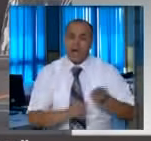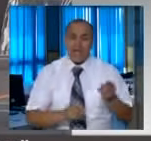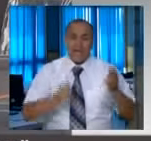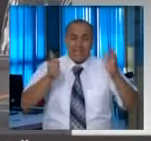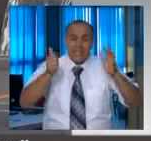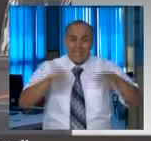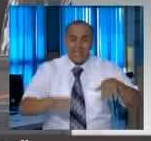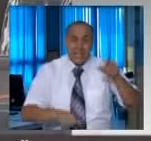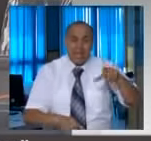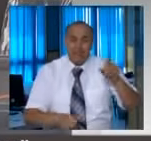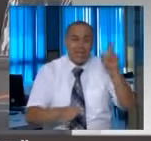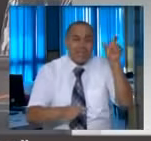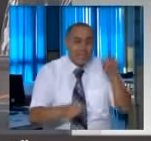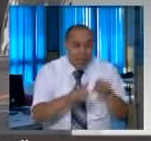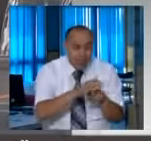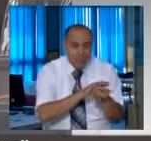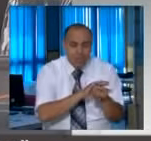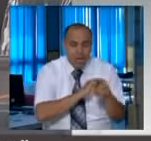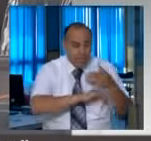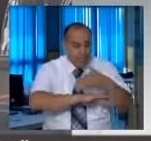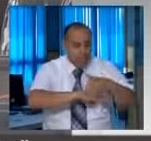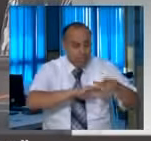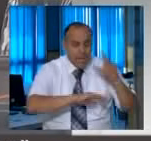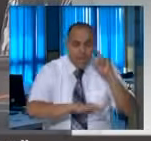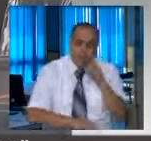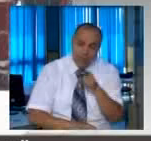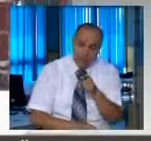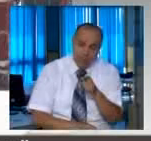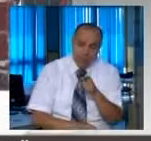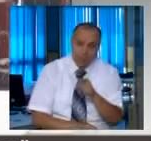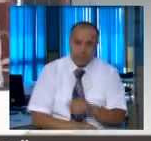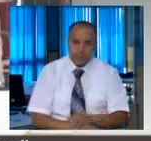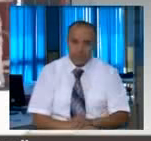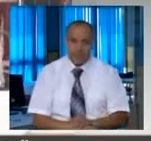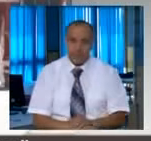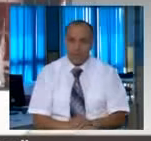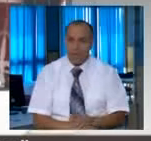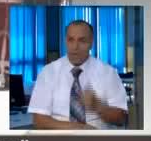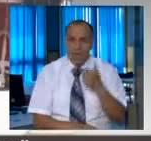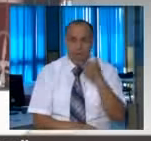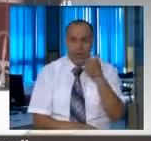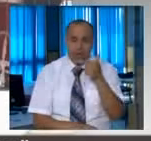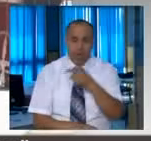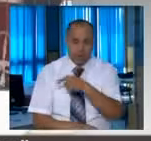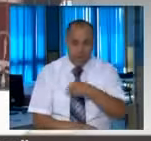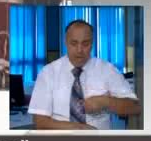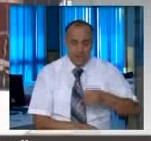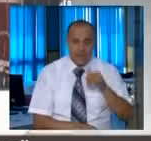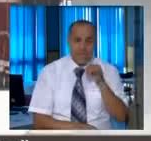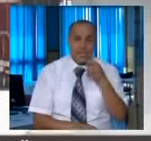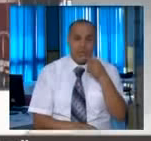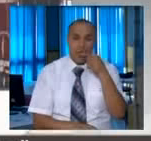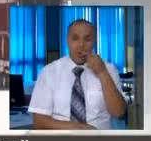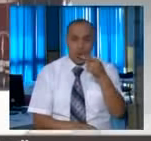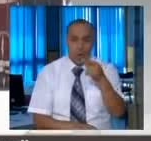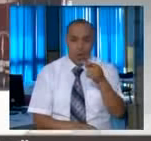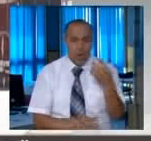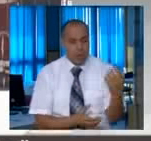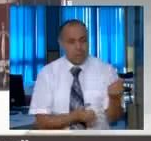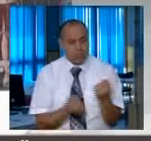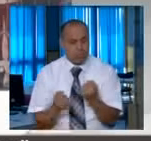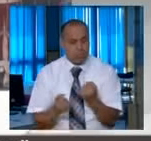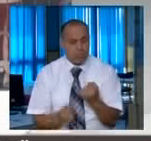6000 مهاجر قبالة السواحل الليبية. كما قال حرس السواحل الإيطالي إنه تم إنقاذ